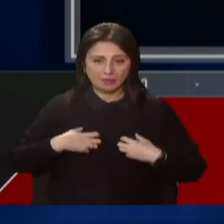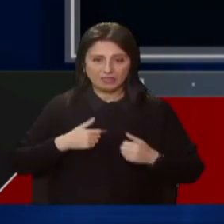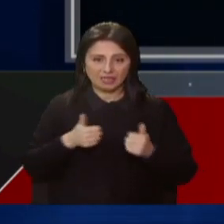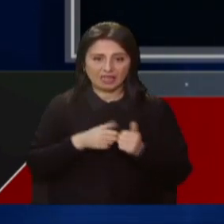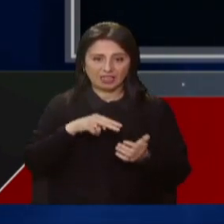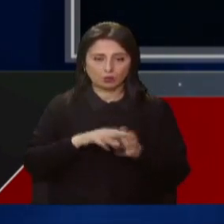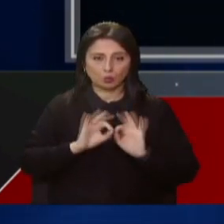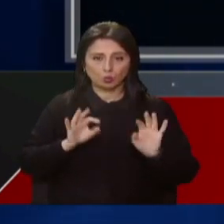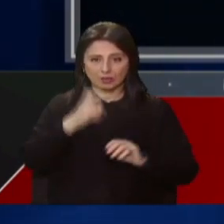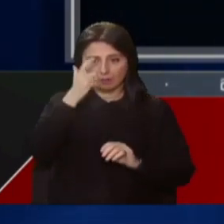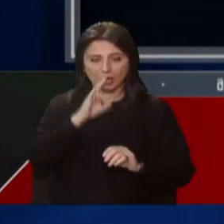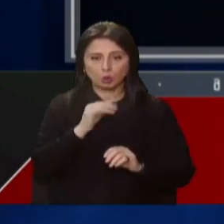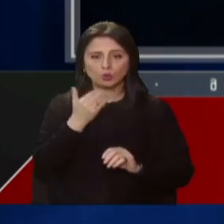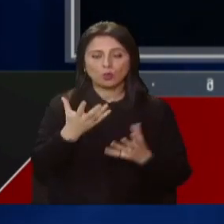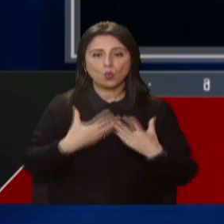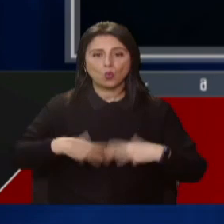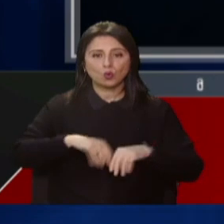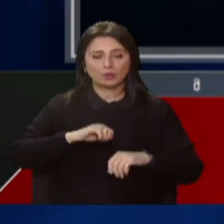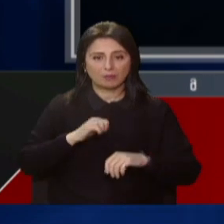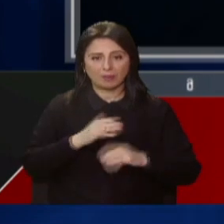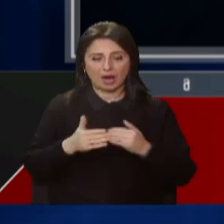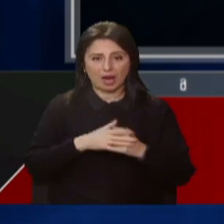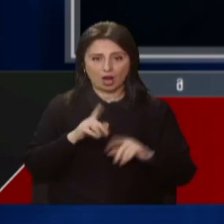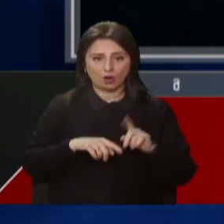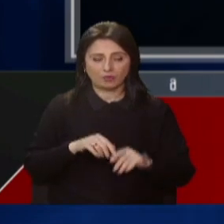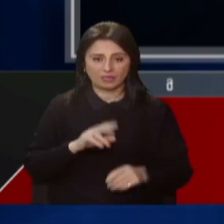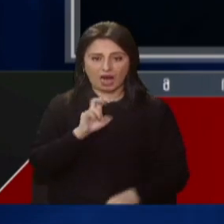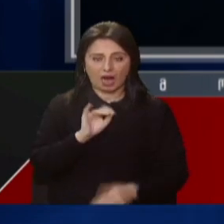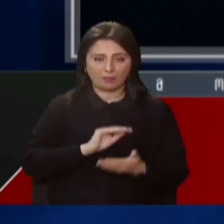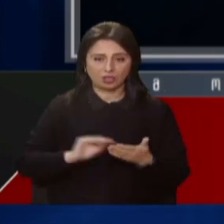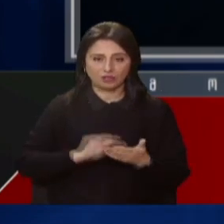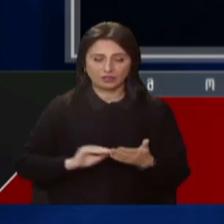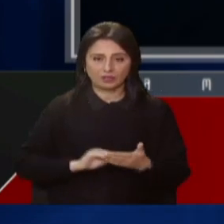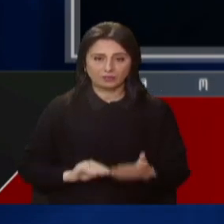და თანადგომას უცხადებ ბატონი ნუგზარის ოჯახს, მეგობრებსა და ახლობლებს. ძერს ირაკლი ღარიბაშვილი.